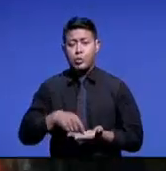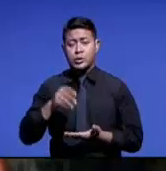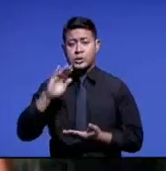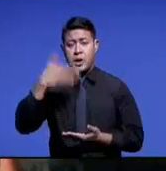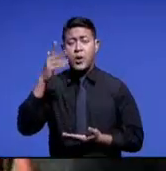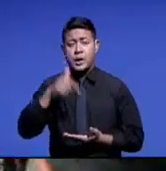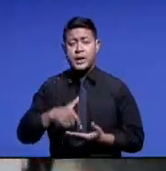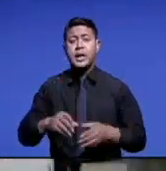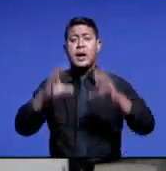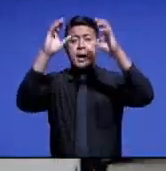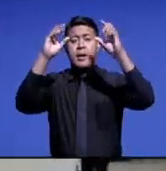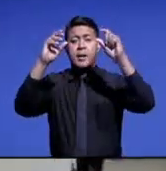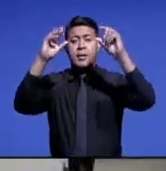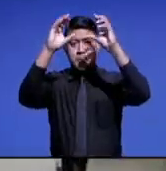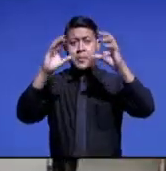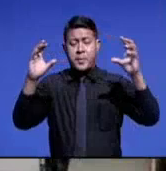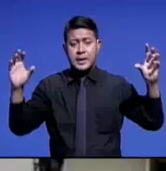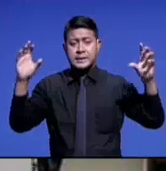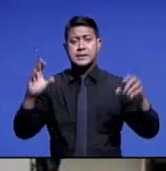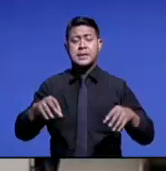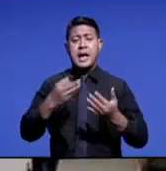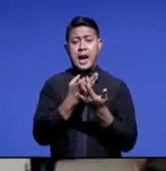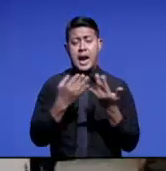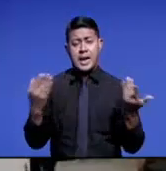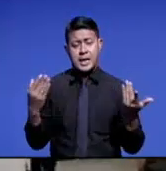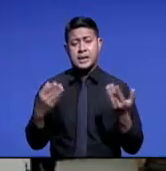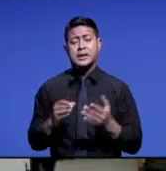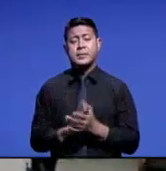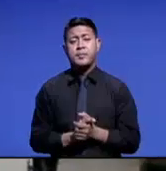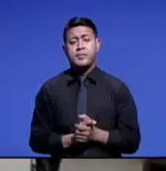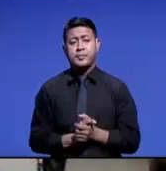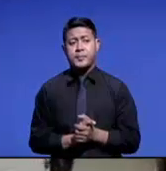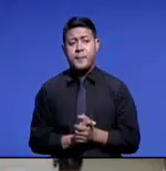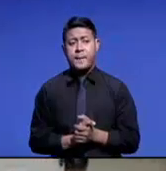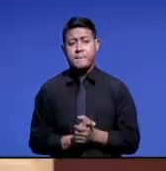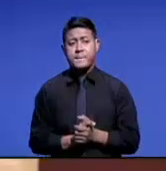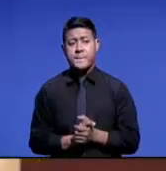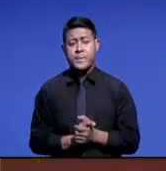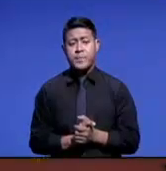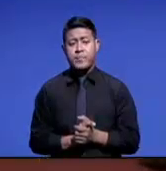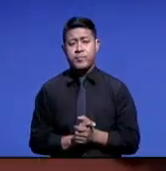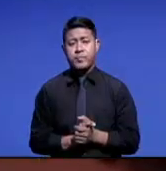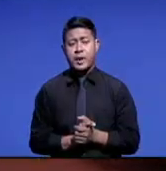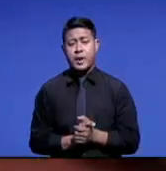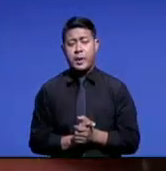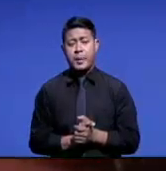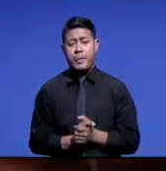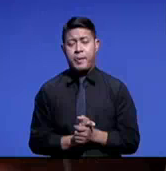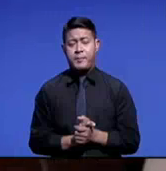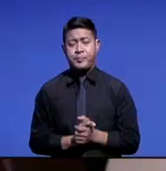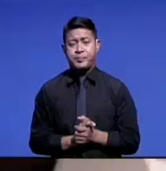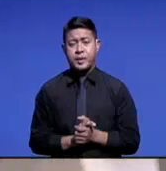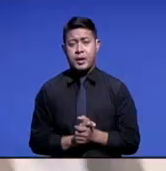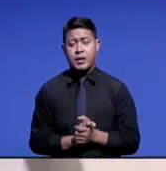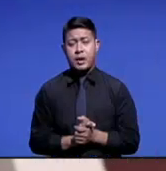diwarnai ajang Pesta Rakyat Bazar Indonesia Spring Market untuk memeriahkan suasana pemilu. Berdasarkan siaran pers KJRI